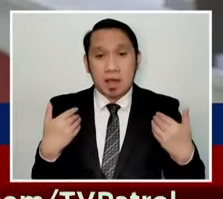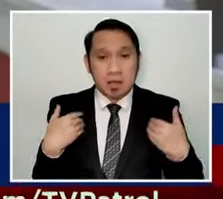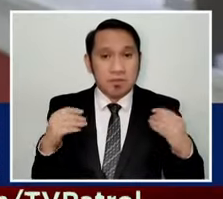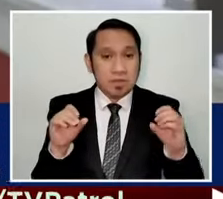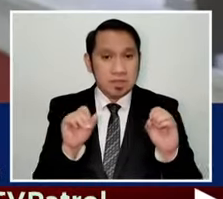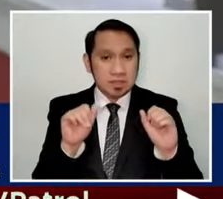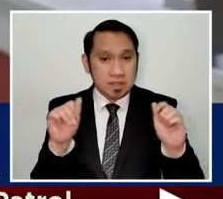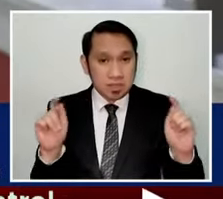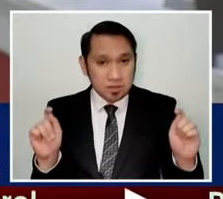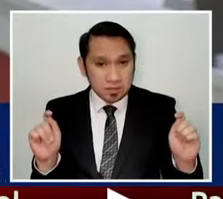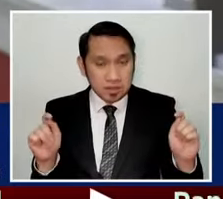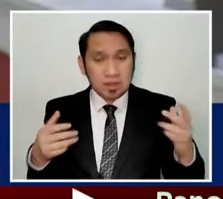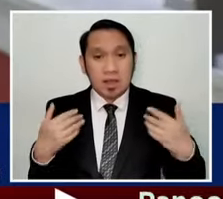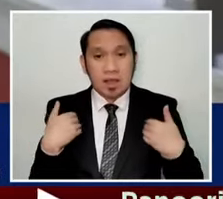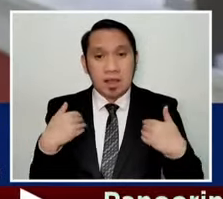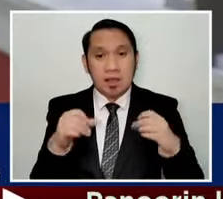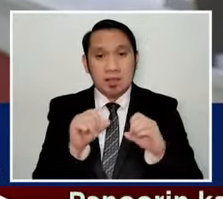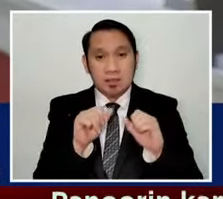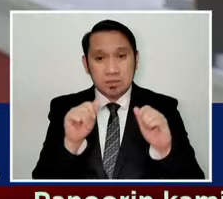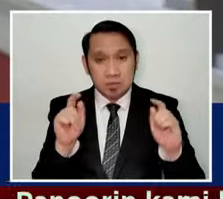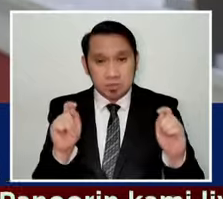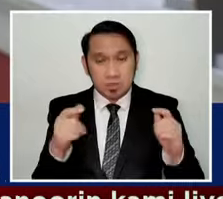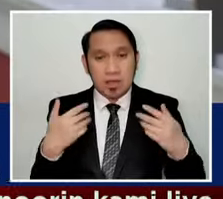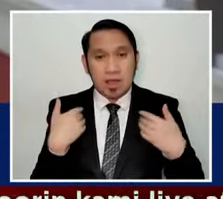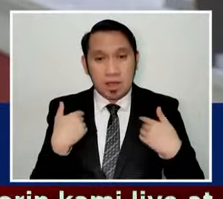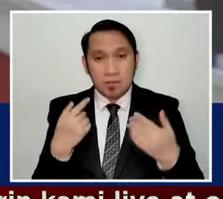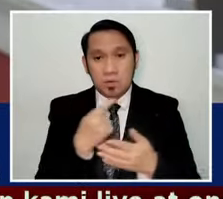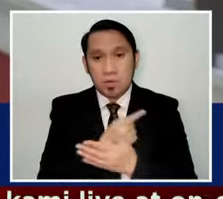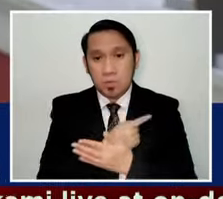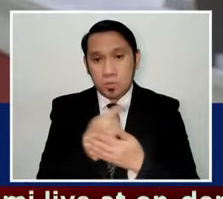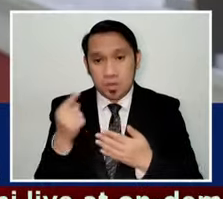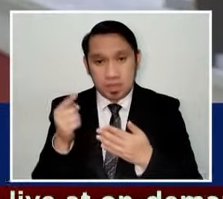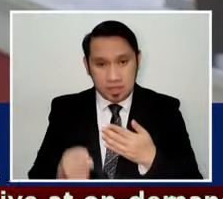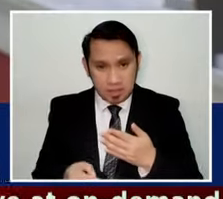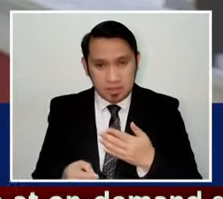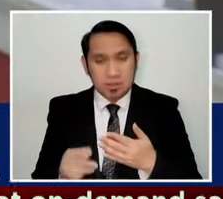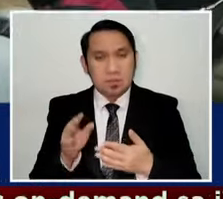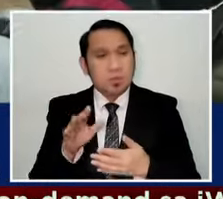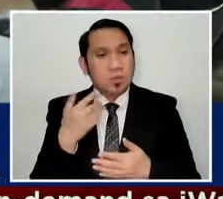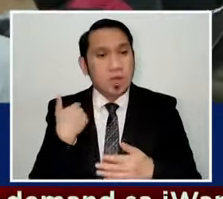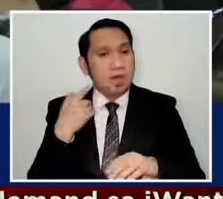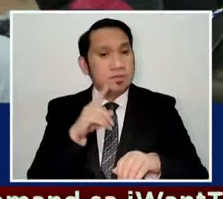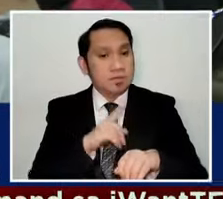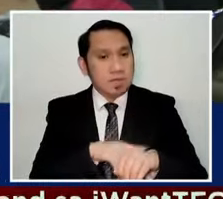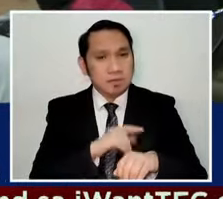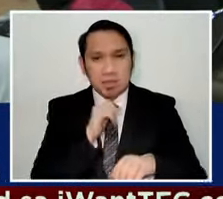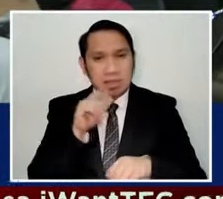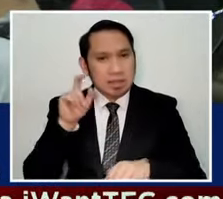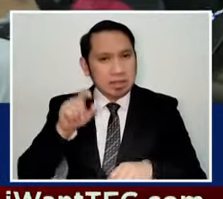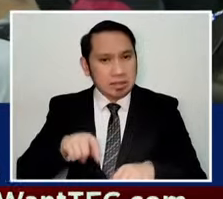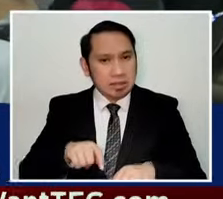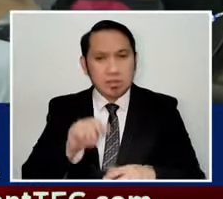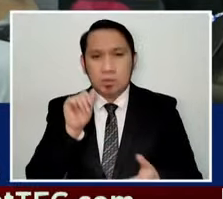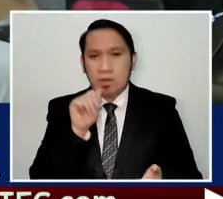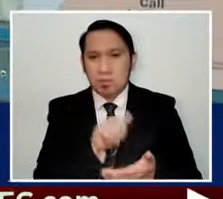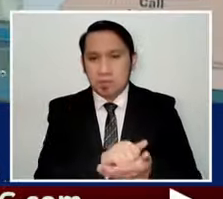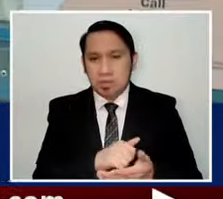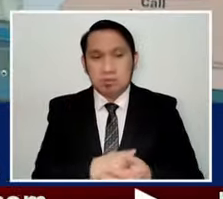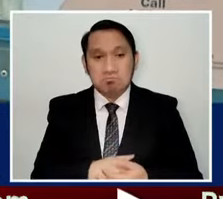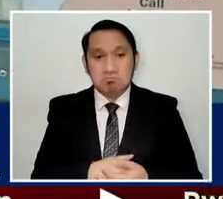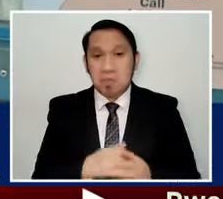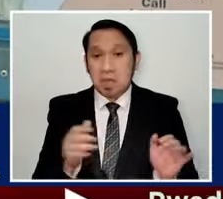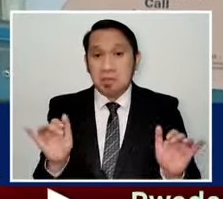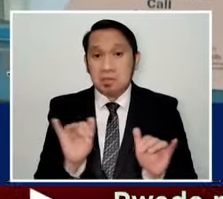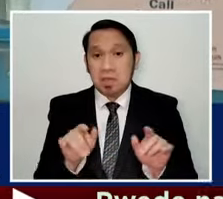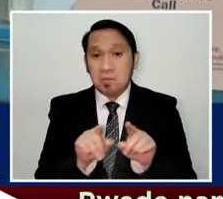ano, may weekend po para may time po talaga na hindi na kailangan mag-absent. May question din si Lizada